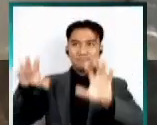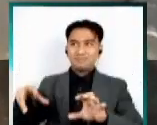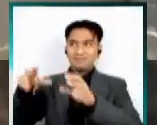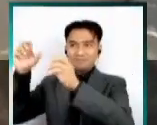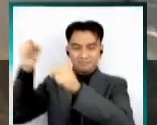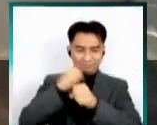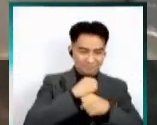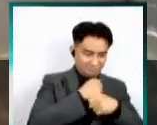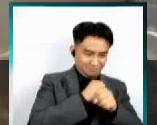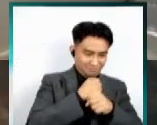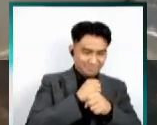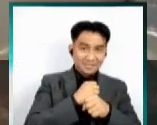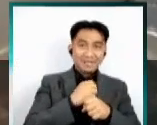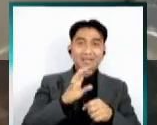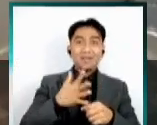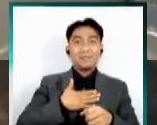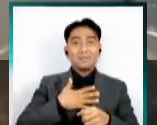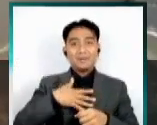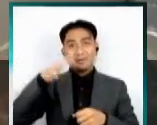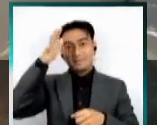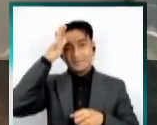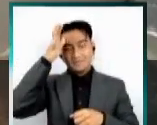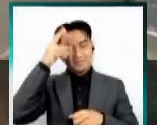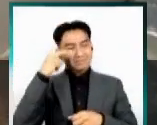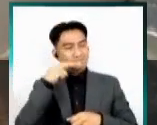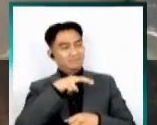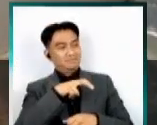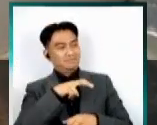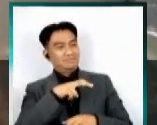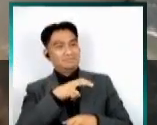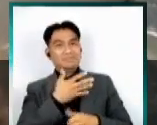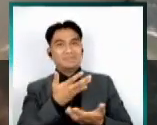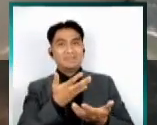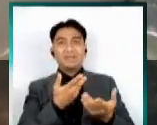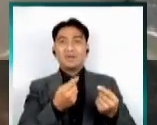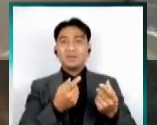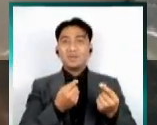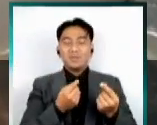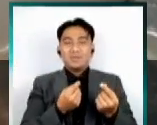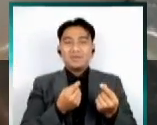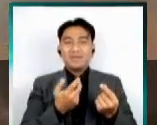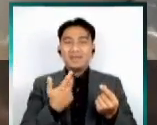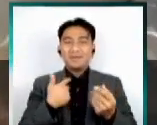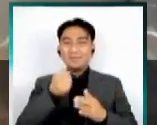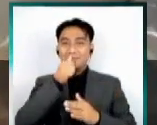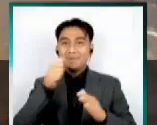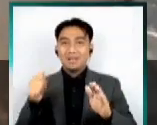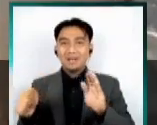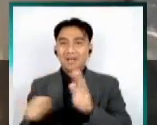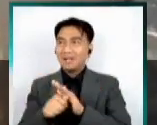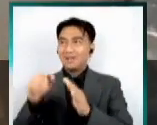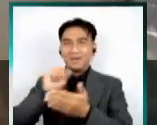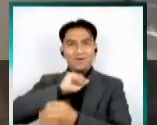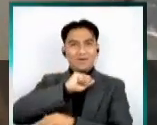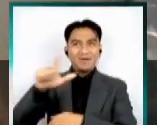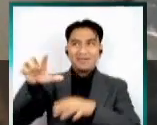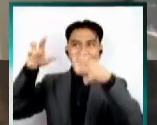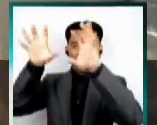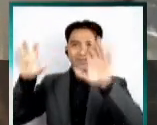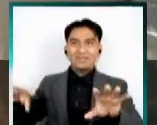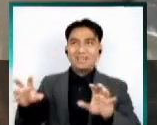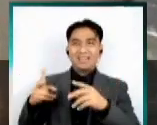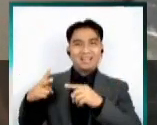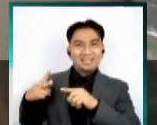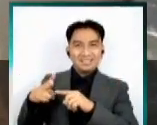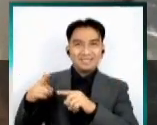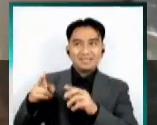about it, and you know, he have to hide all the curtains and scissors